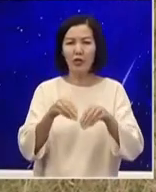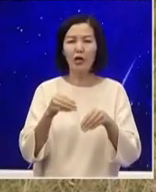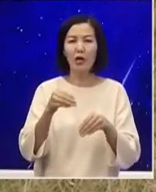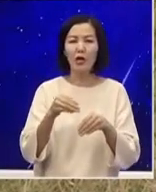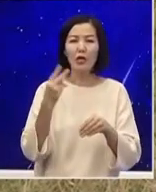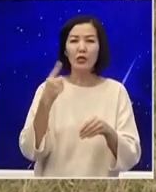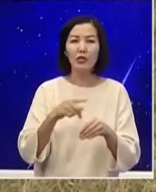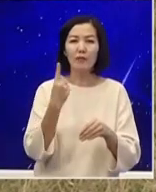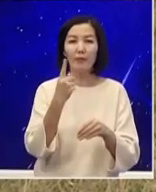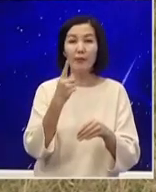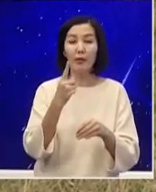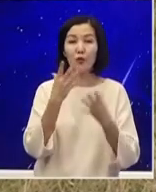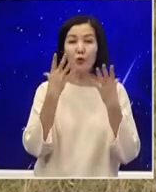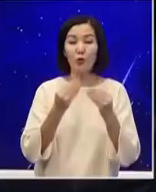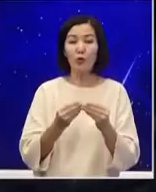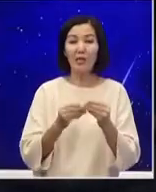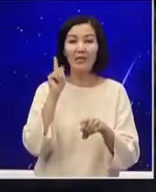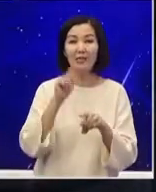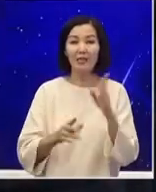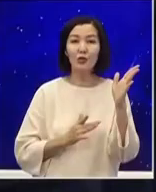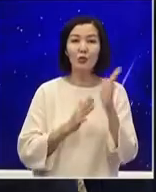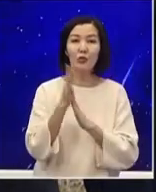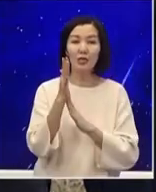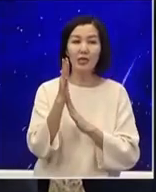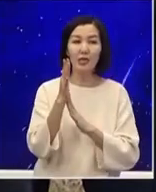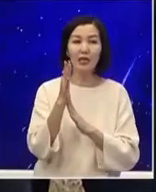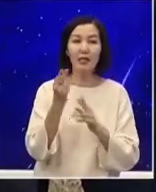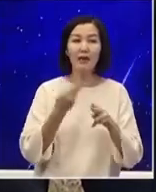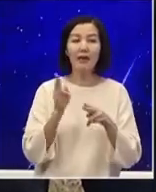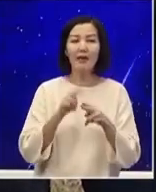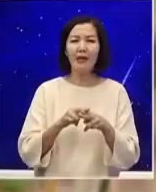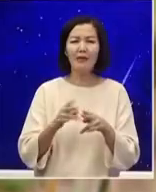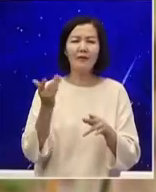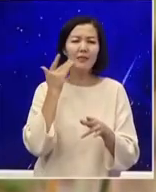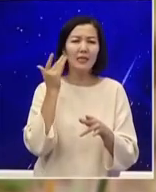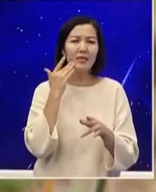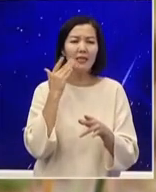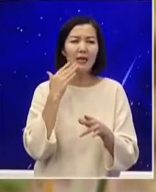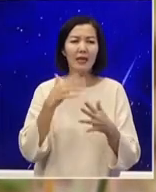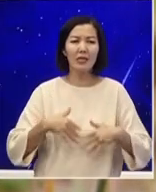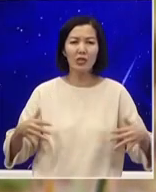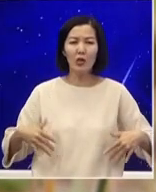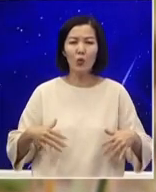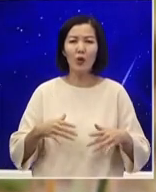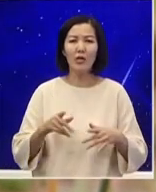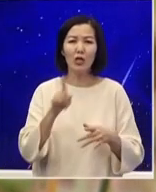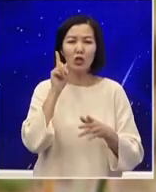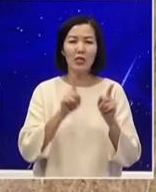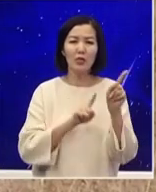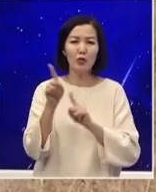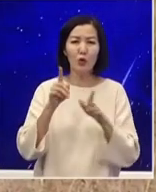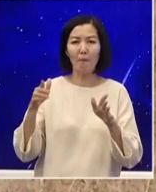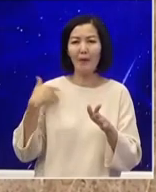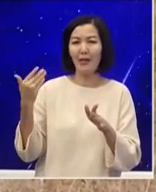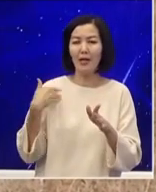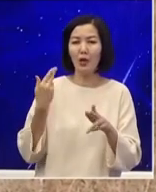күнде жайқалып өсіп, бір түскен жерде ширек ғасырдай өнім береді. Яғни қай мезгілде болсын, жануар көк шөп жеп, дәрумендерге қанығат.